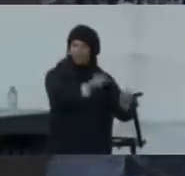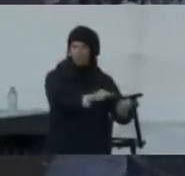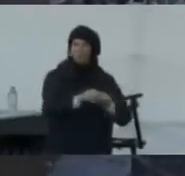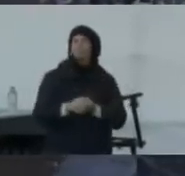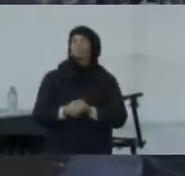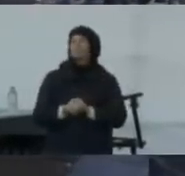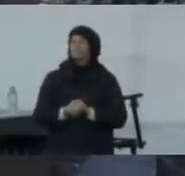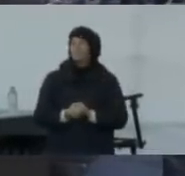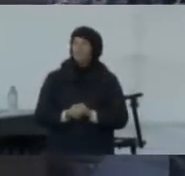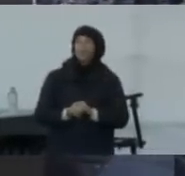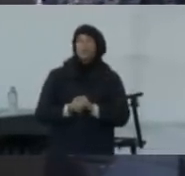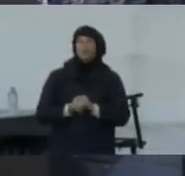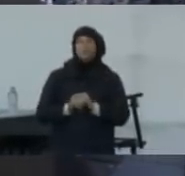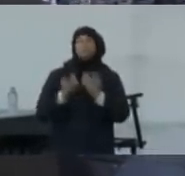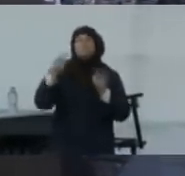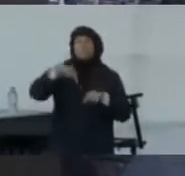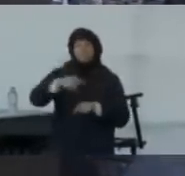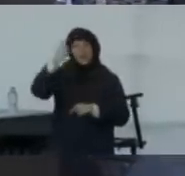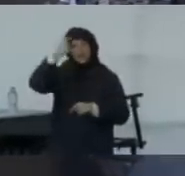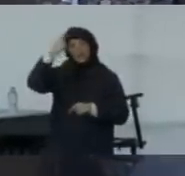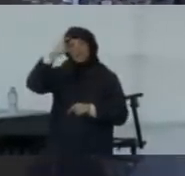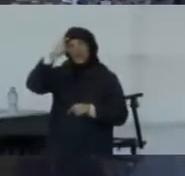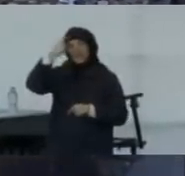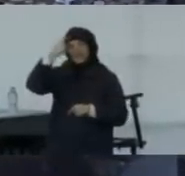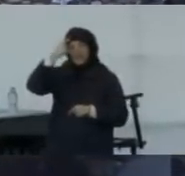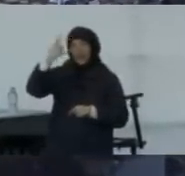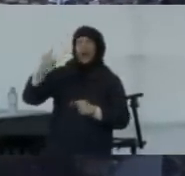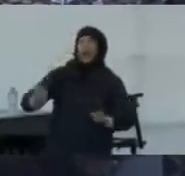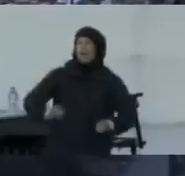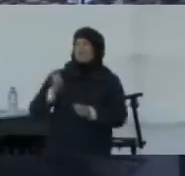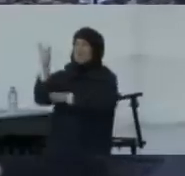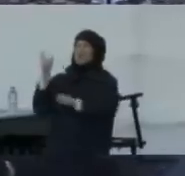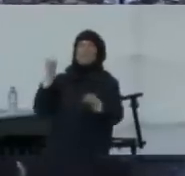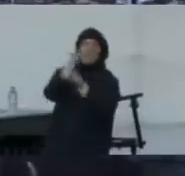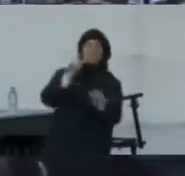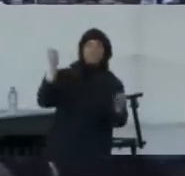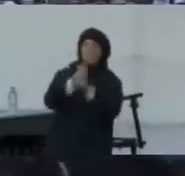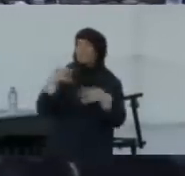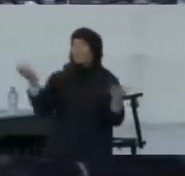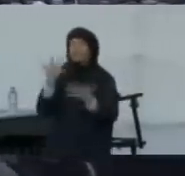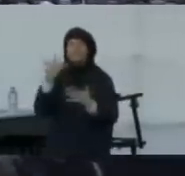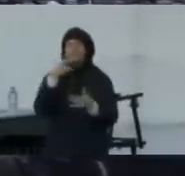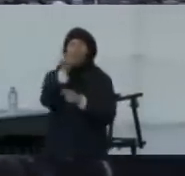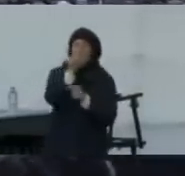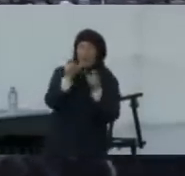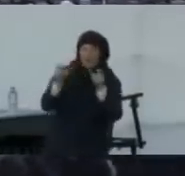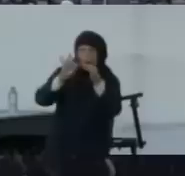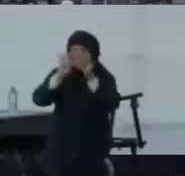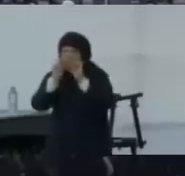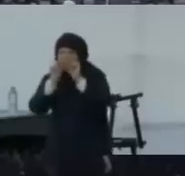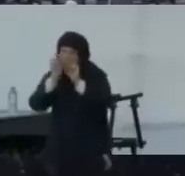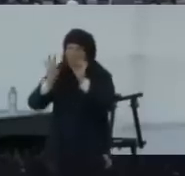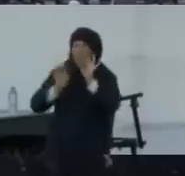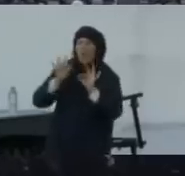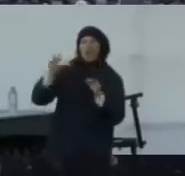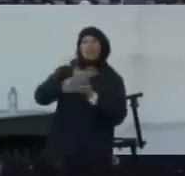Noi bisogna sgombrare questa mentalità di vendersi qualsiasi cosa, sempre sulle parole, pubblico e privato, che non vuole